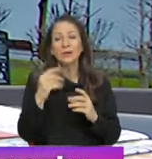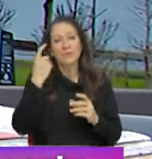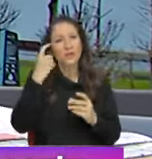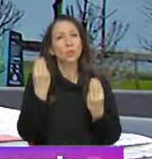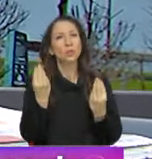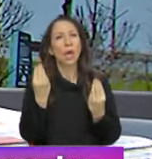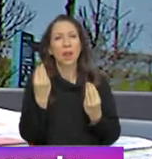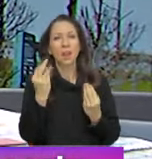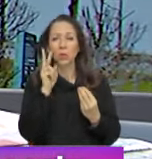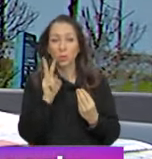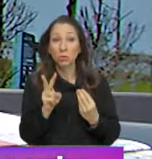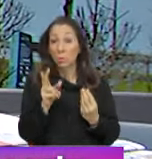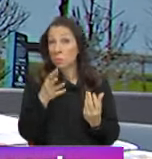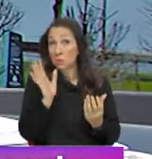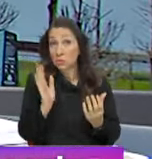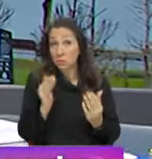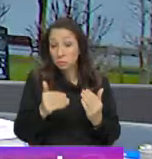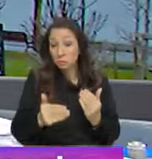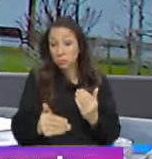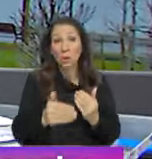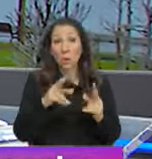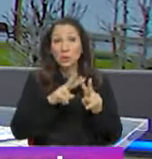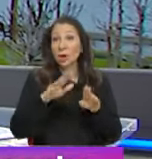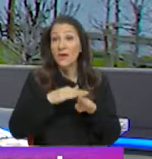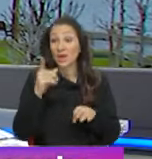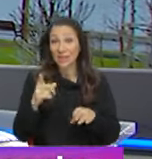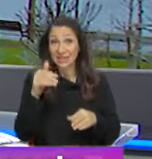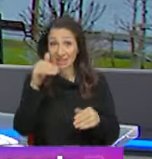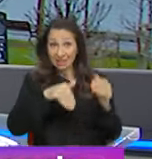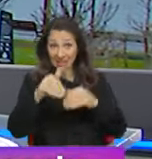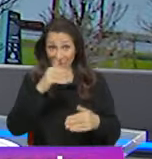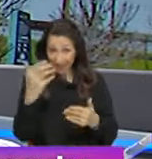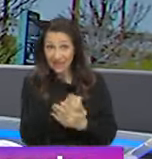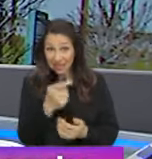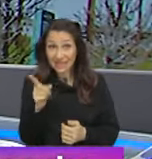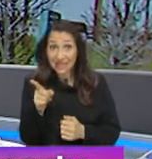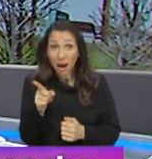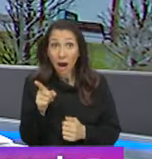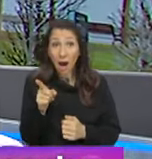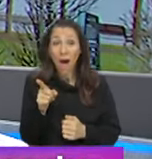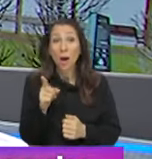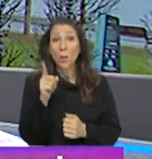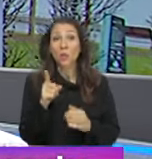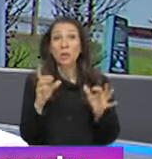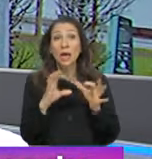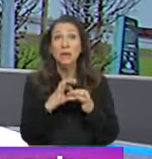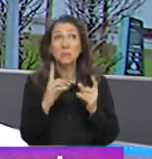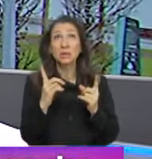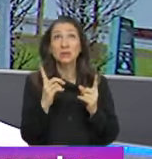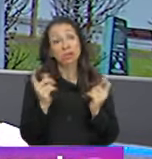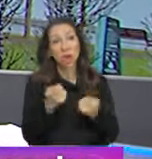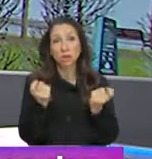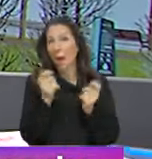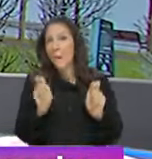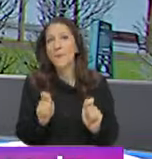bir fikir olarak karşılandı bilmiyoruz Belki de önümüzdeki günlerde Mansur Yavaş e seçimi Eğer kazanırsa Eee Bununla ilgili bir adım